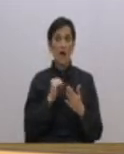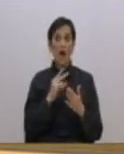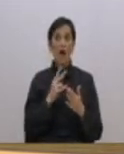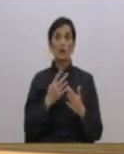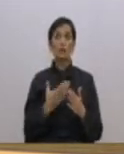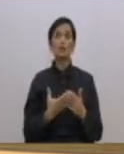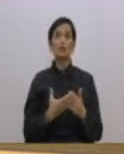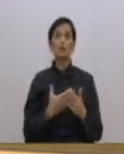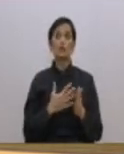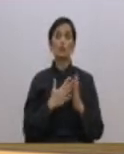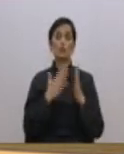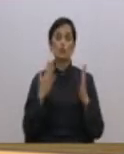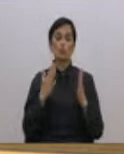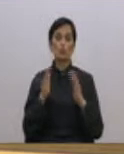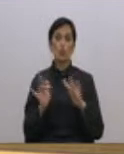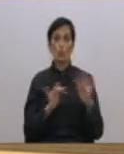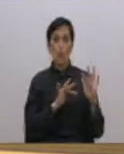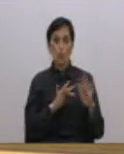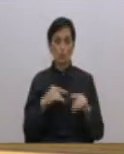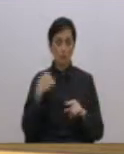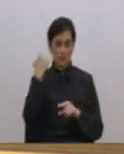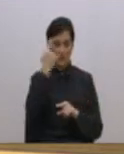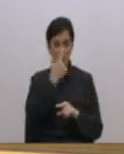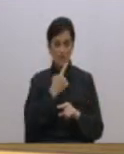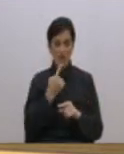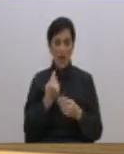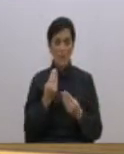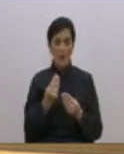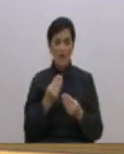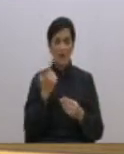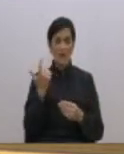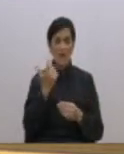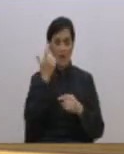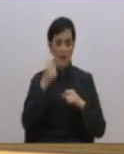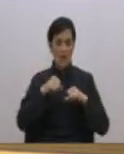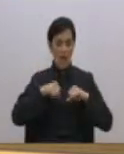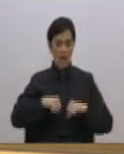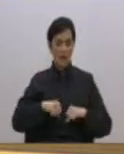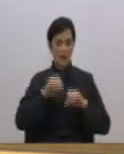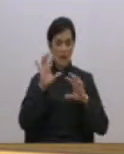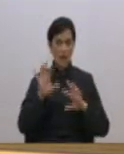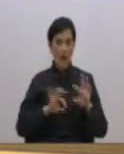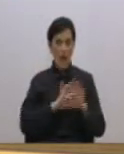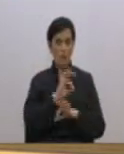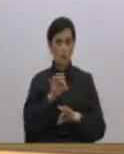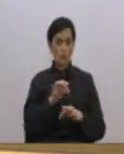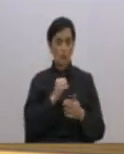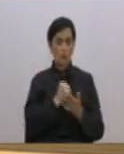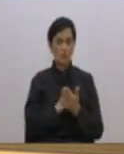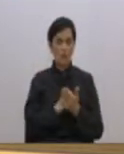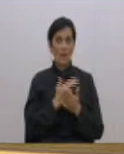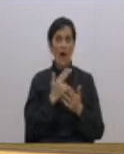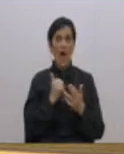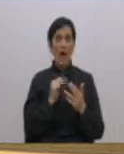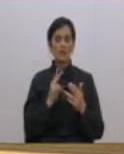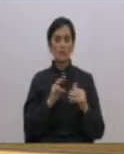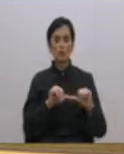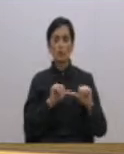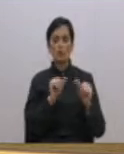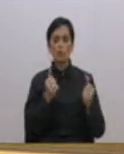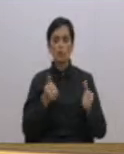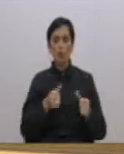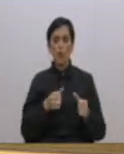უკიდურესი ღონისძიების სახე მიეცეს ამას და ეს ლეგალურადაც გამტკიცდეს, ასე ვთქვათ, კანონპროექტში, ან რაღაცა ფორმით ეს იყოს